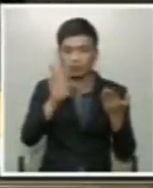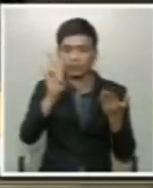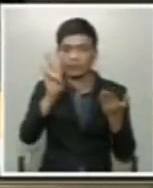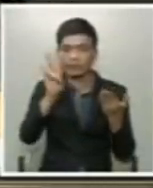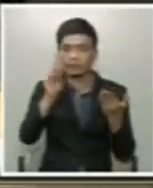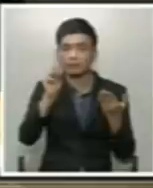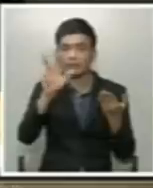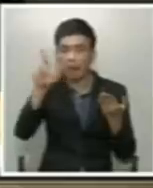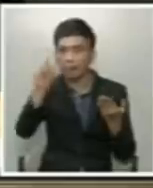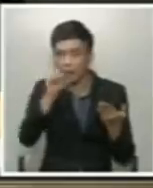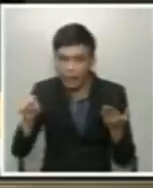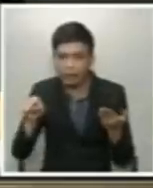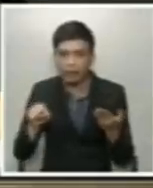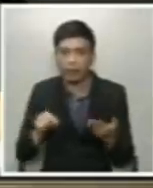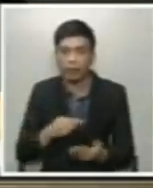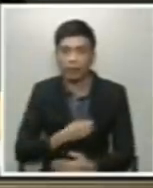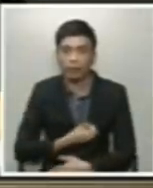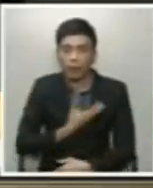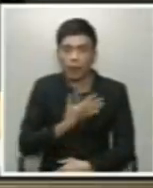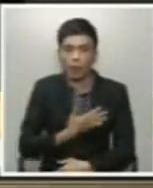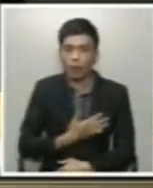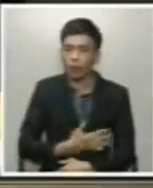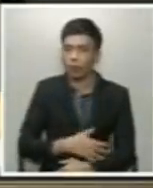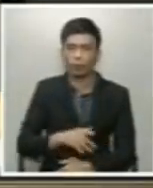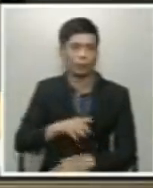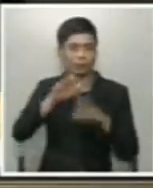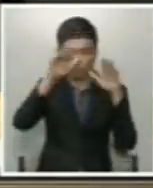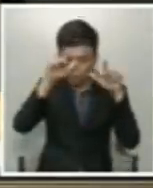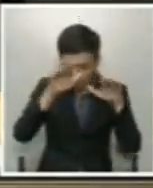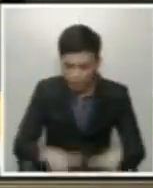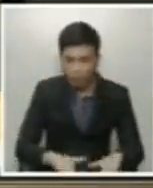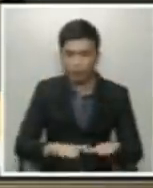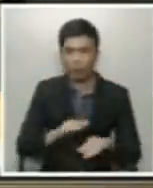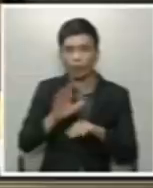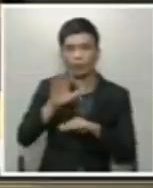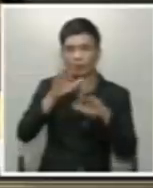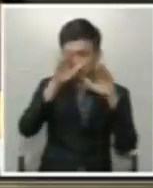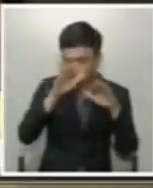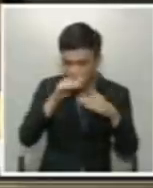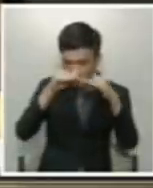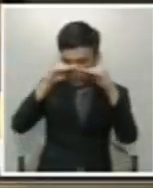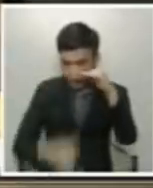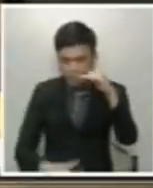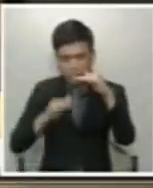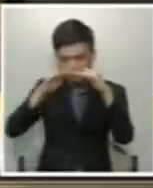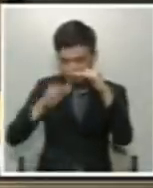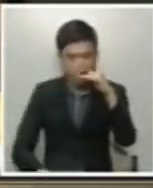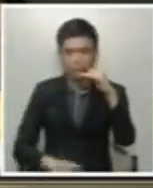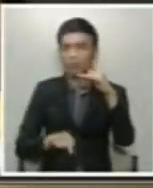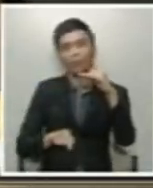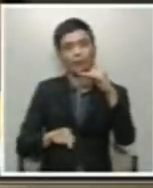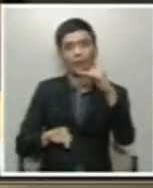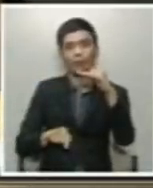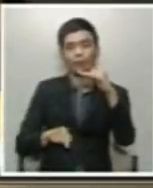64.73% ท่านจะช็อกฮะเพราะว่าเป็นการต่ำกว่า 65% ครั้งแรกนับตั้งแ